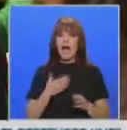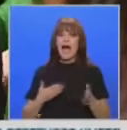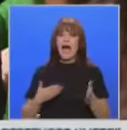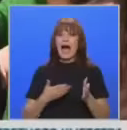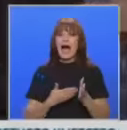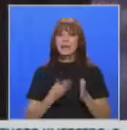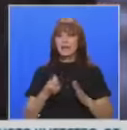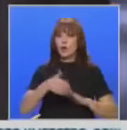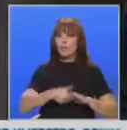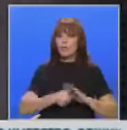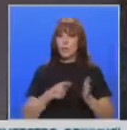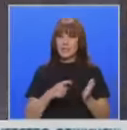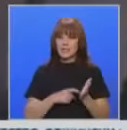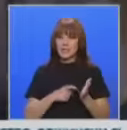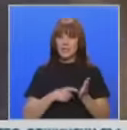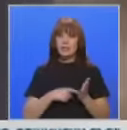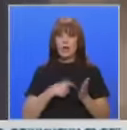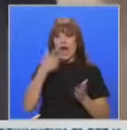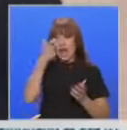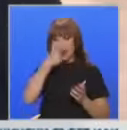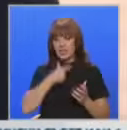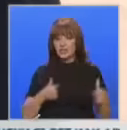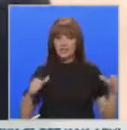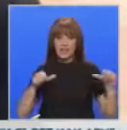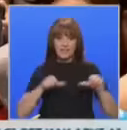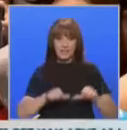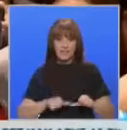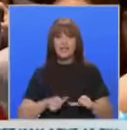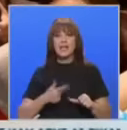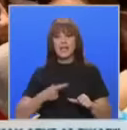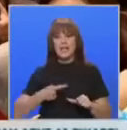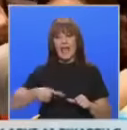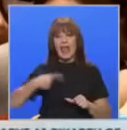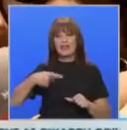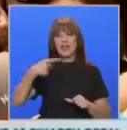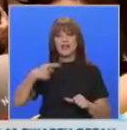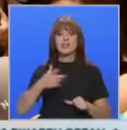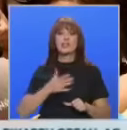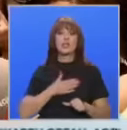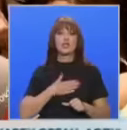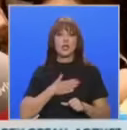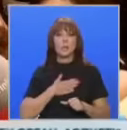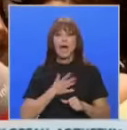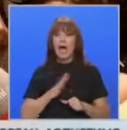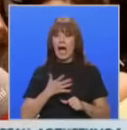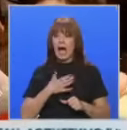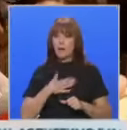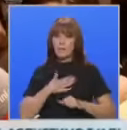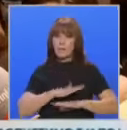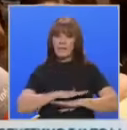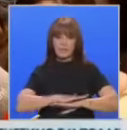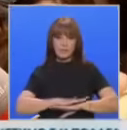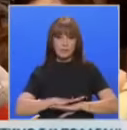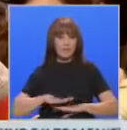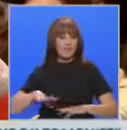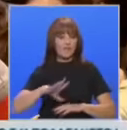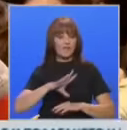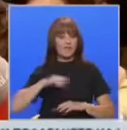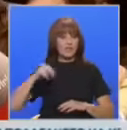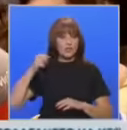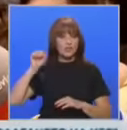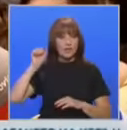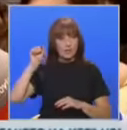антикорупционните закони, за личните фалити и етажната собственост. Ако имаме дисциплина всичките партии, тези приоритети